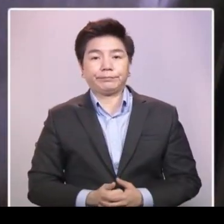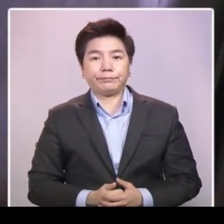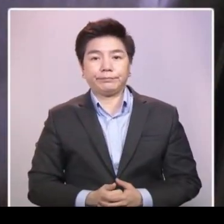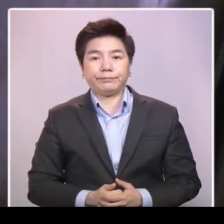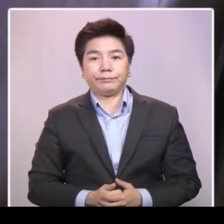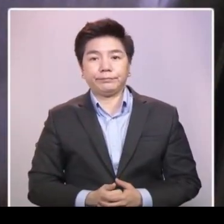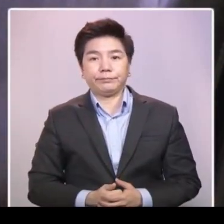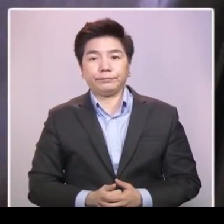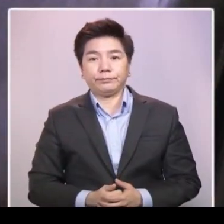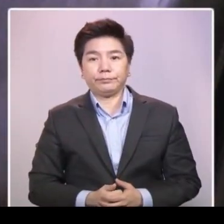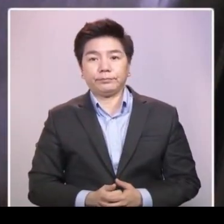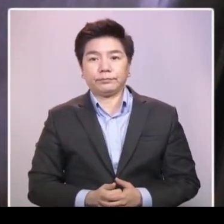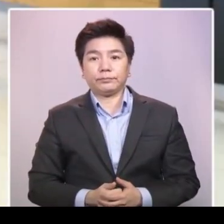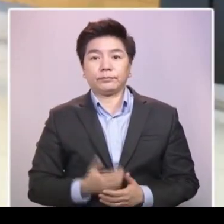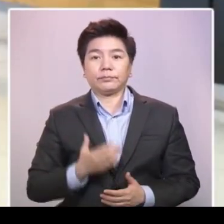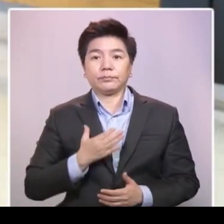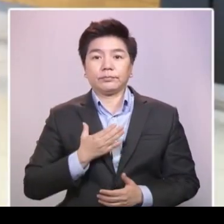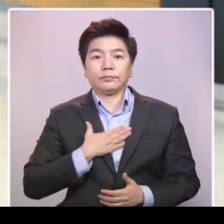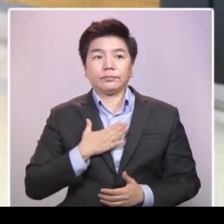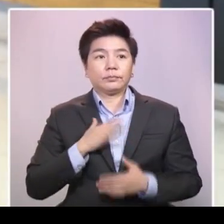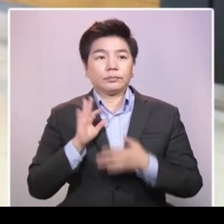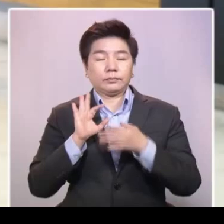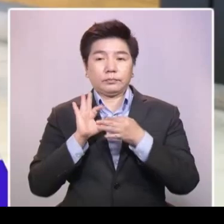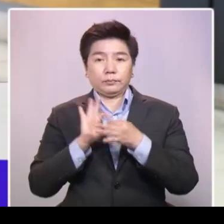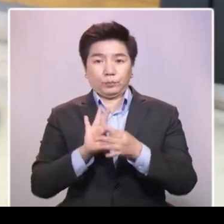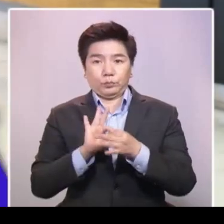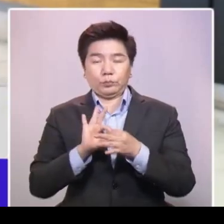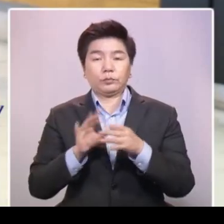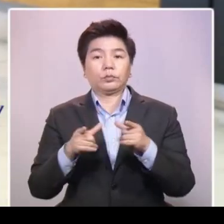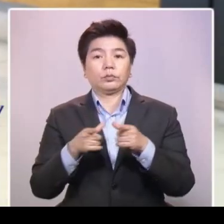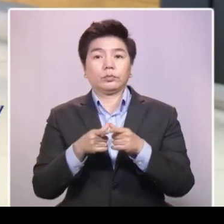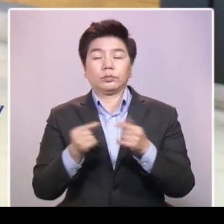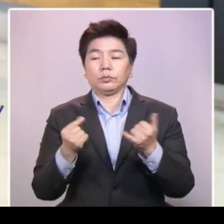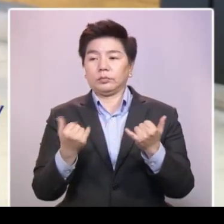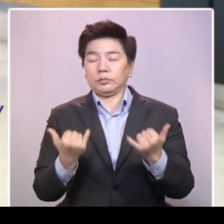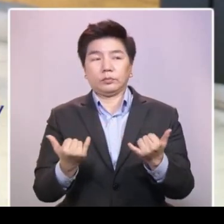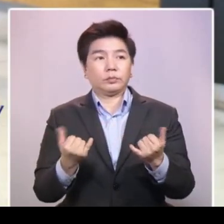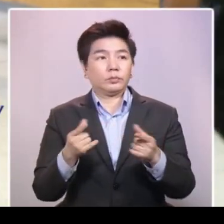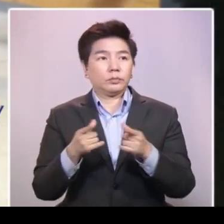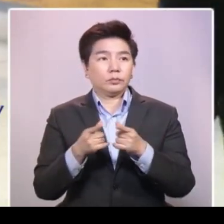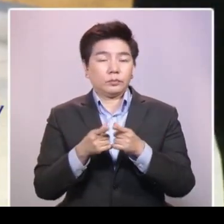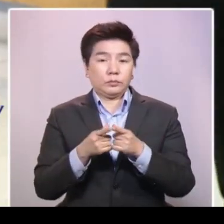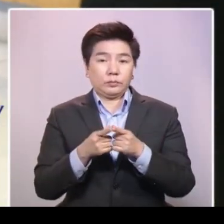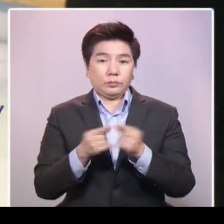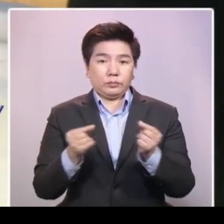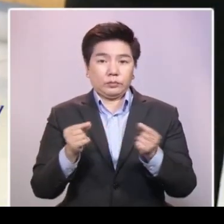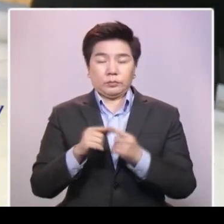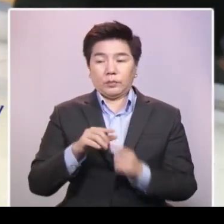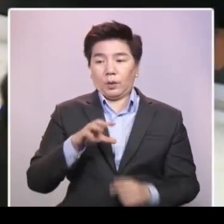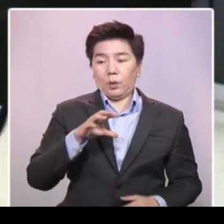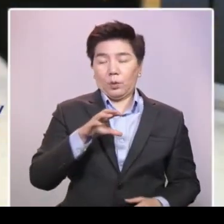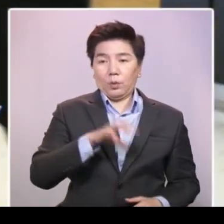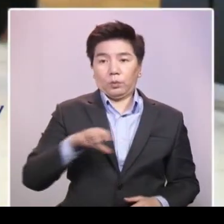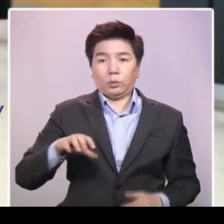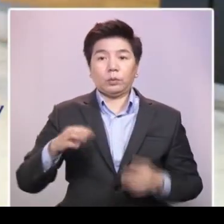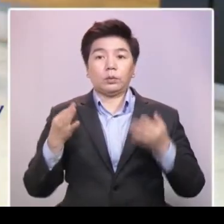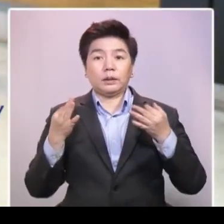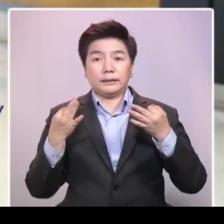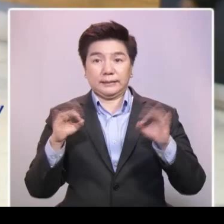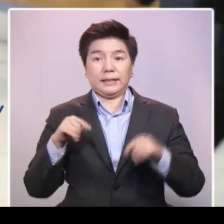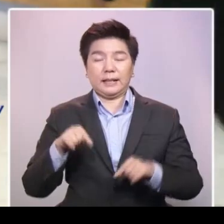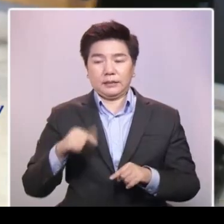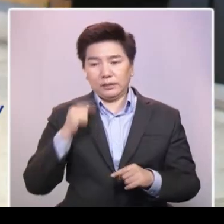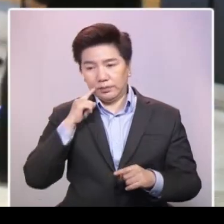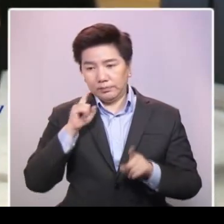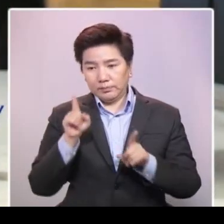ค่ะเราคงแสดงความกังวลในเรื่องของเอ่อการที่องค์กรอิสระนะ